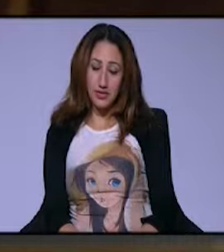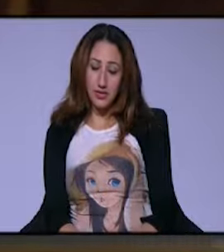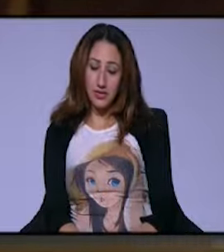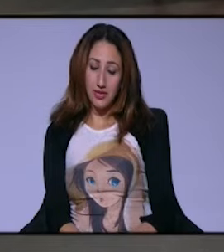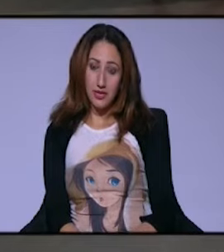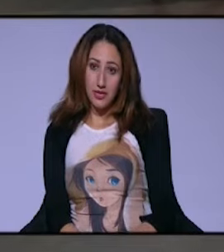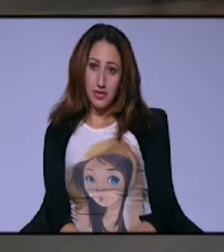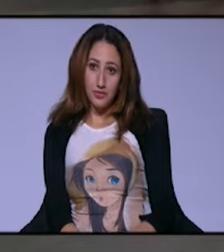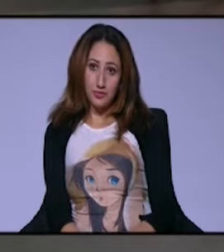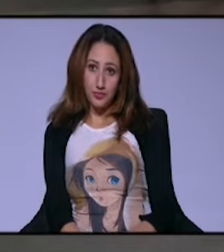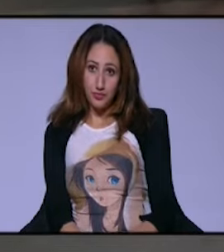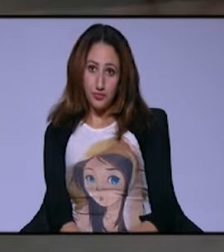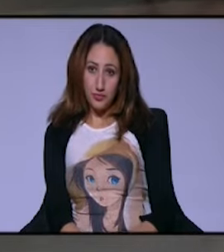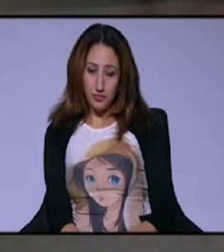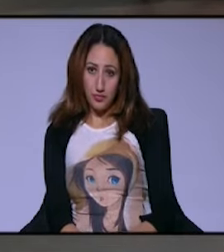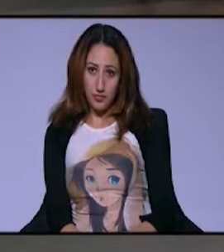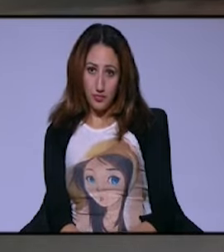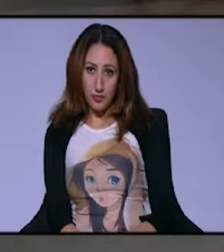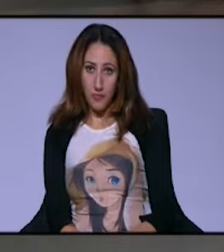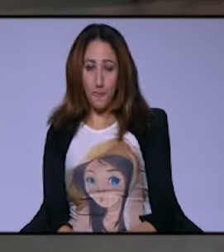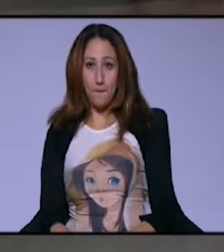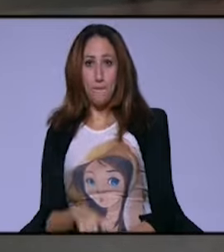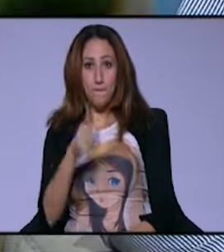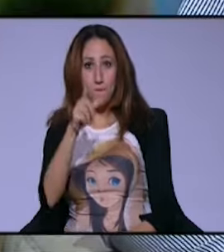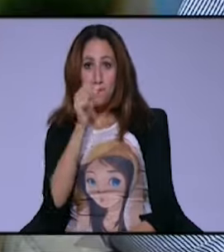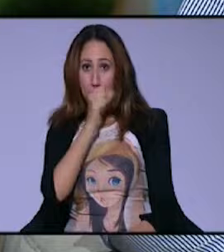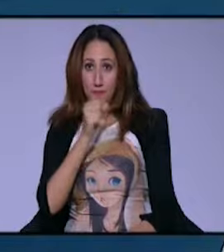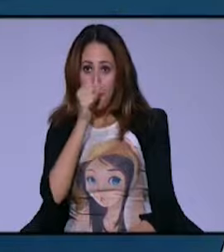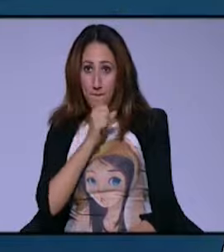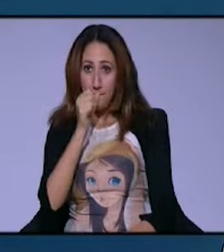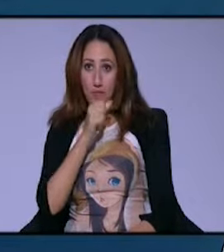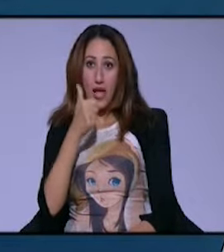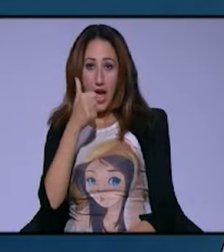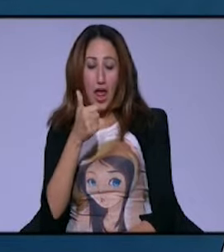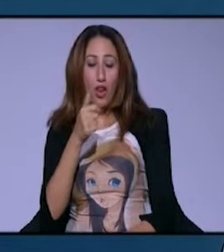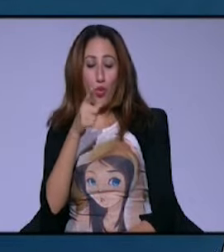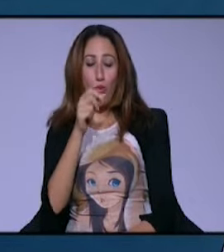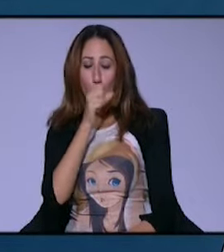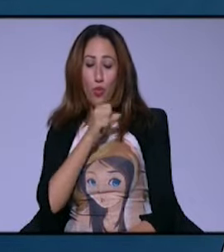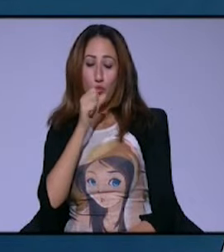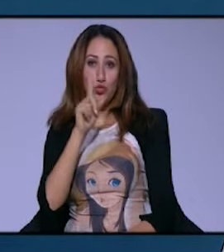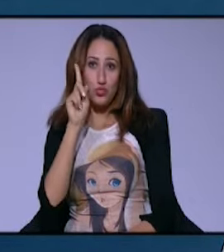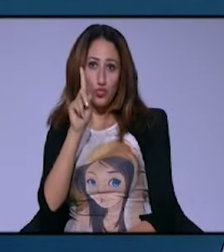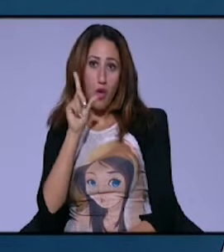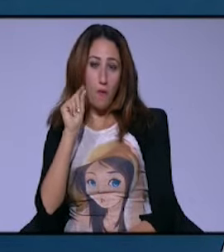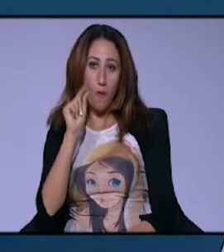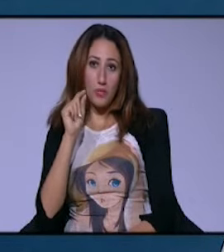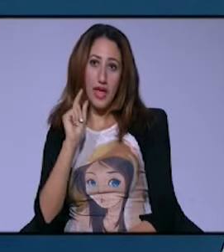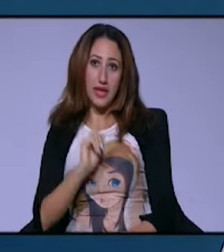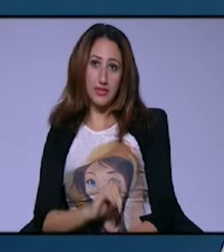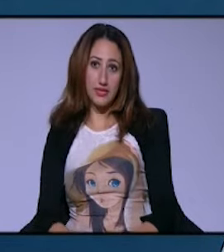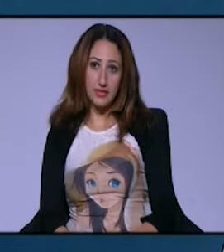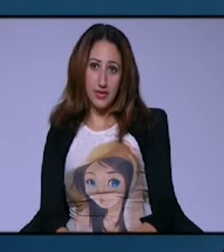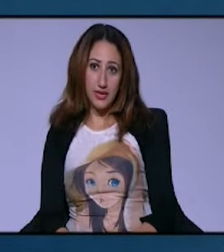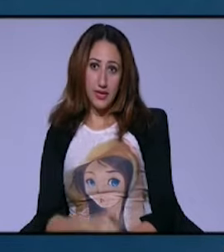الضالين. يعني أنت أنا متخيلة أنك في الإنشاد هتبقى رائع. لما جيت أنشدت مولانا الشيخ محمد عمران.